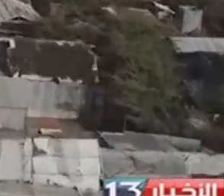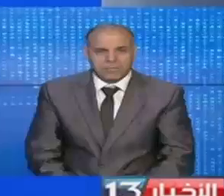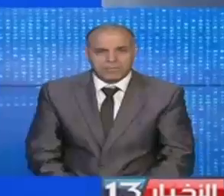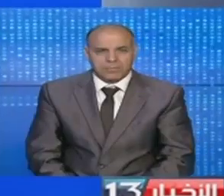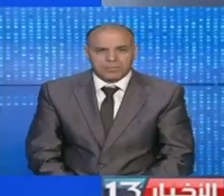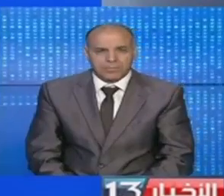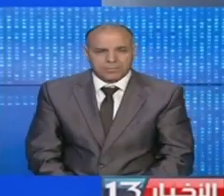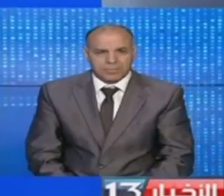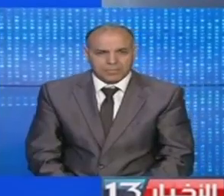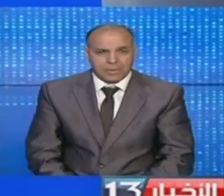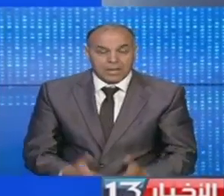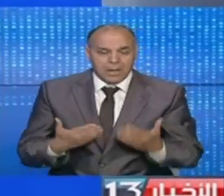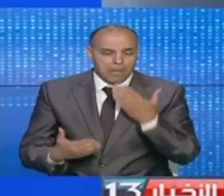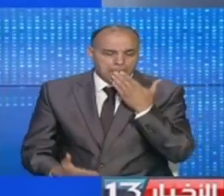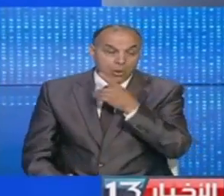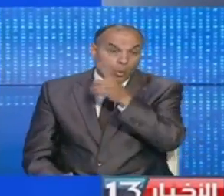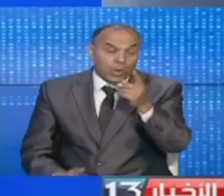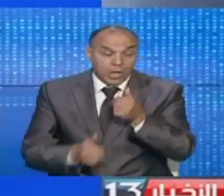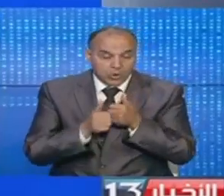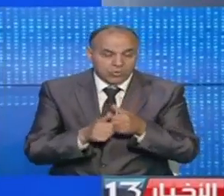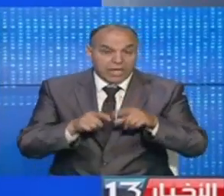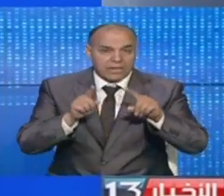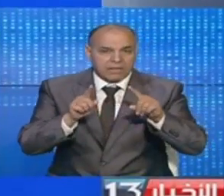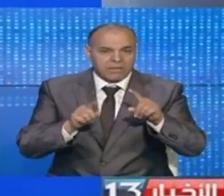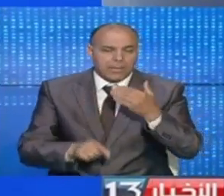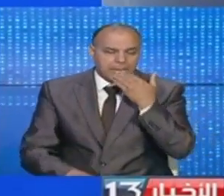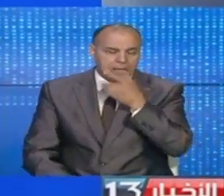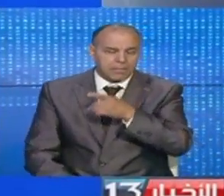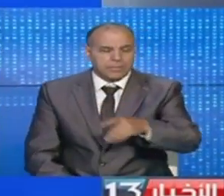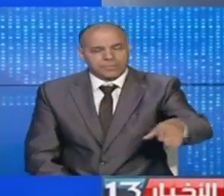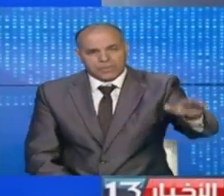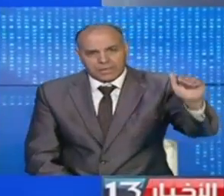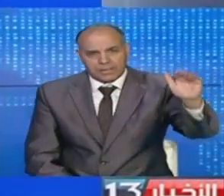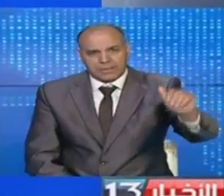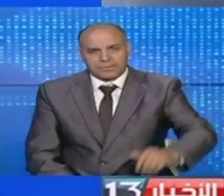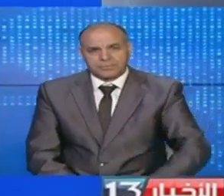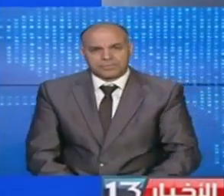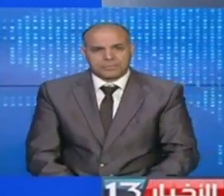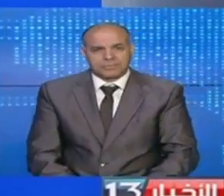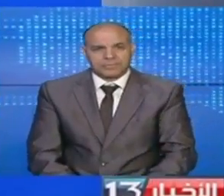شكرا لكم مشاهدينا الكرام على المتابعة والاهتمام، في أمان الله.